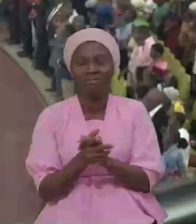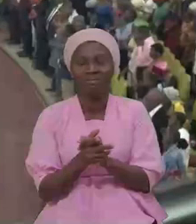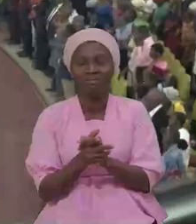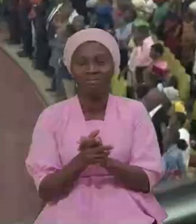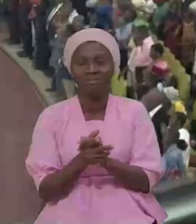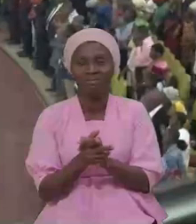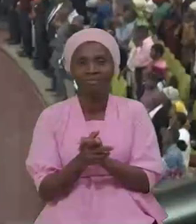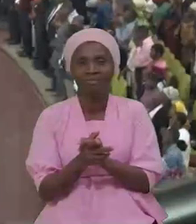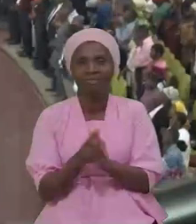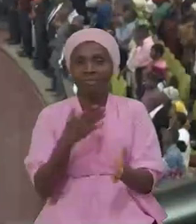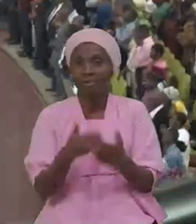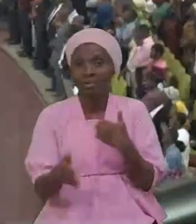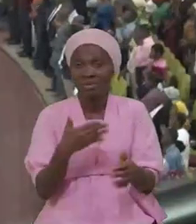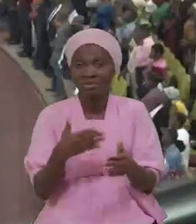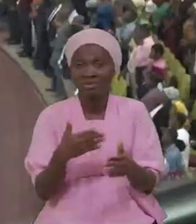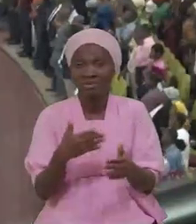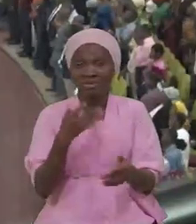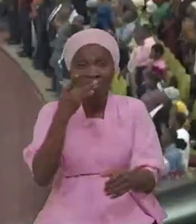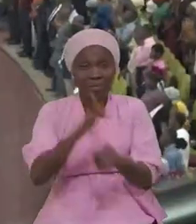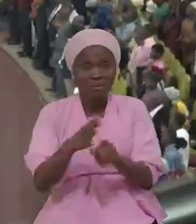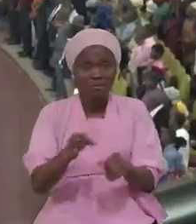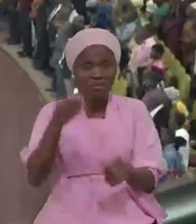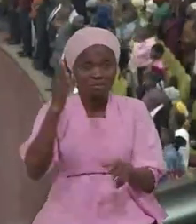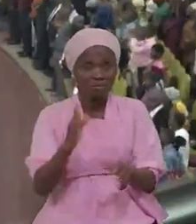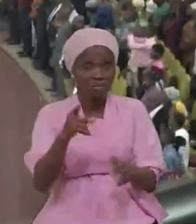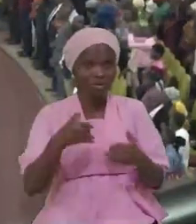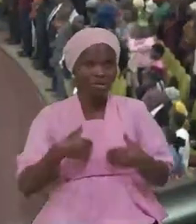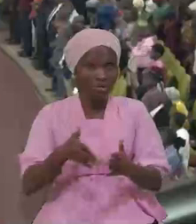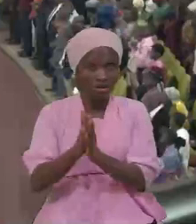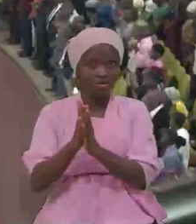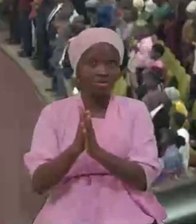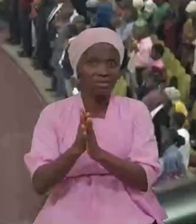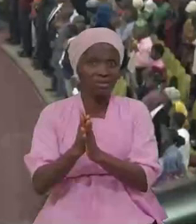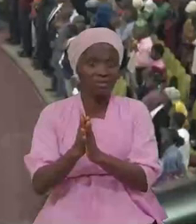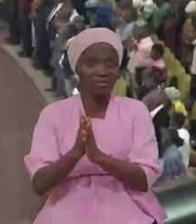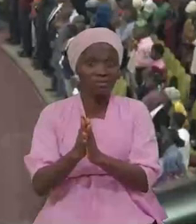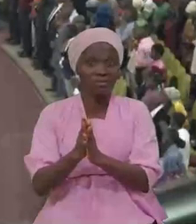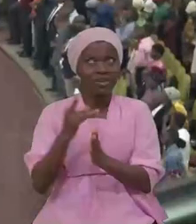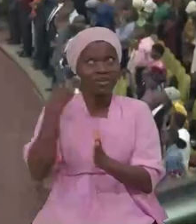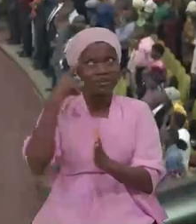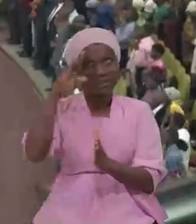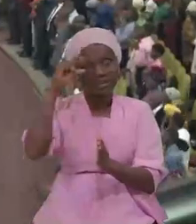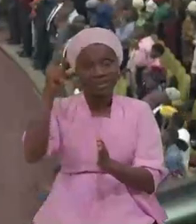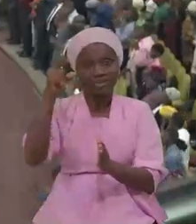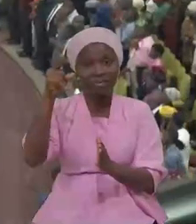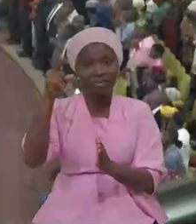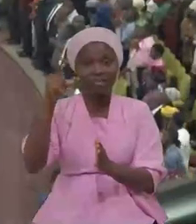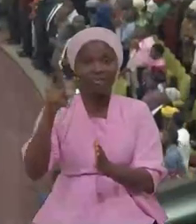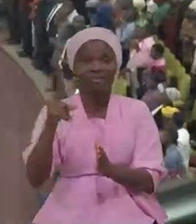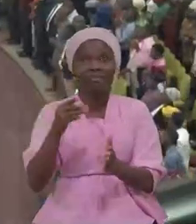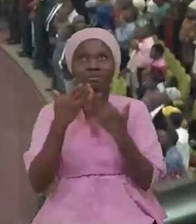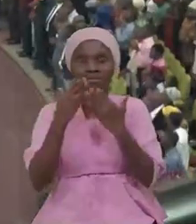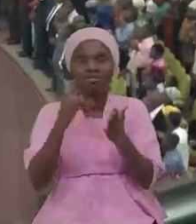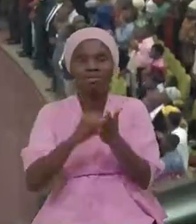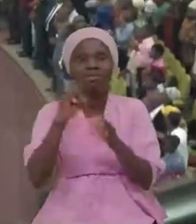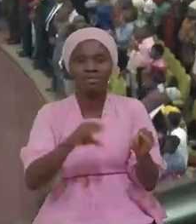Quelle que soit la promesse de Dieu que vous avez réclamée pour que Dieu l'accomplisse, Dieu merci, c'est fait. Je